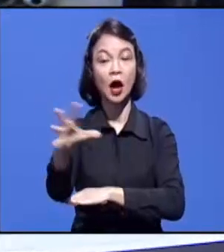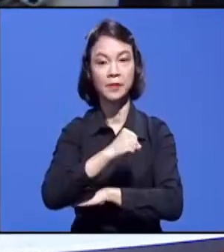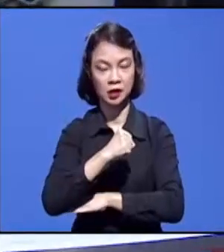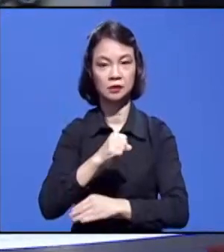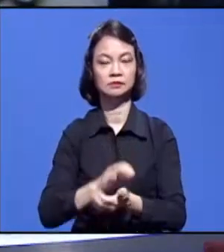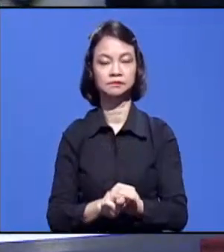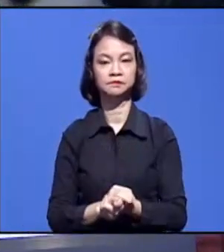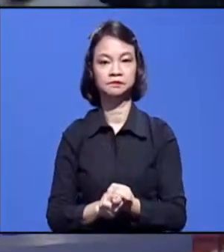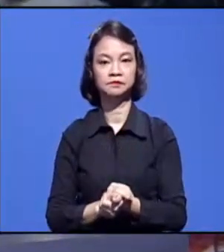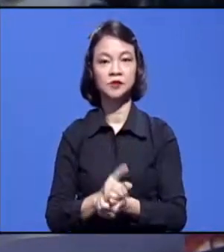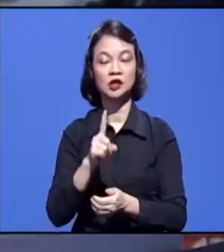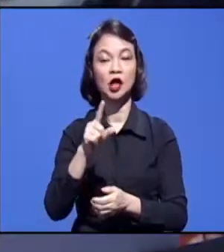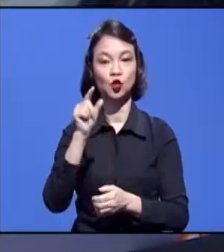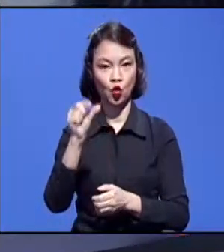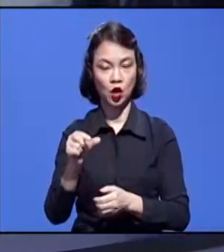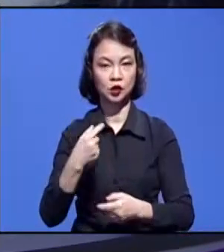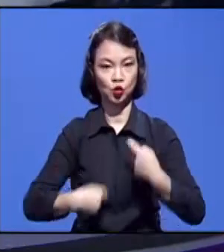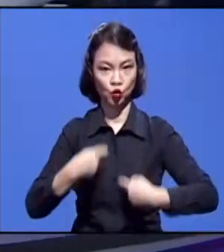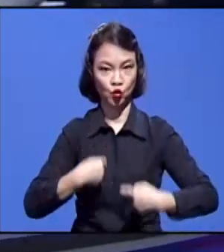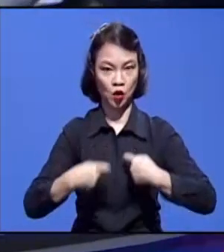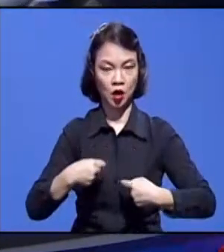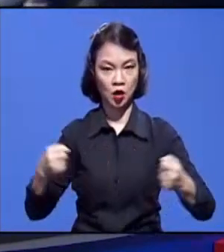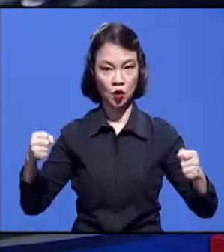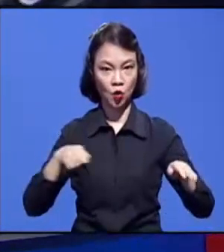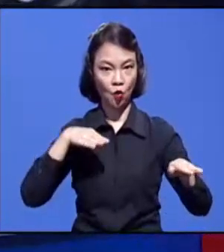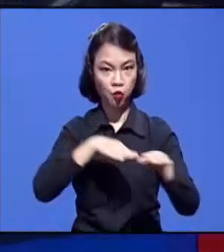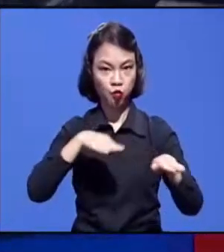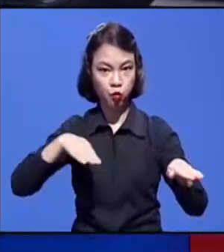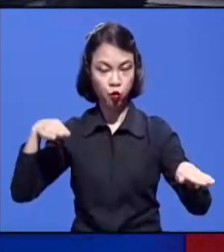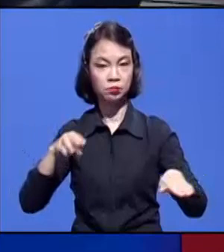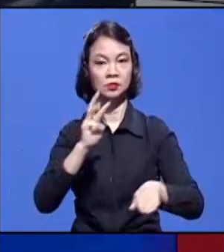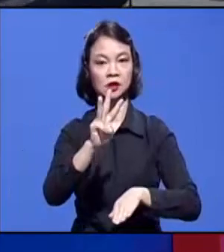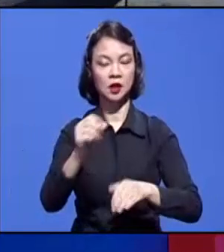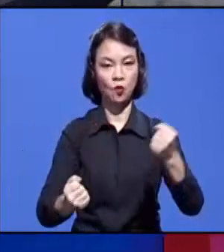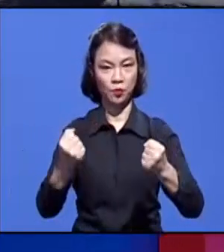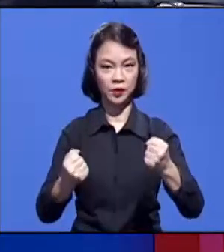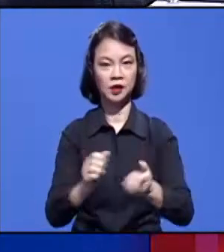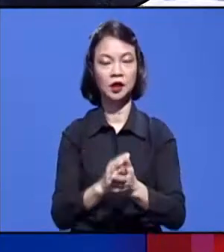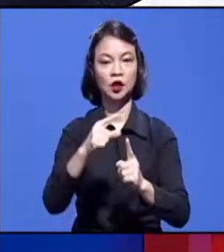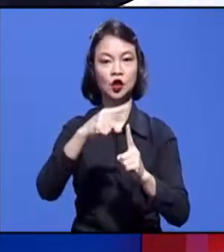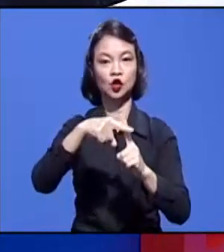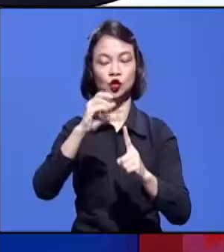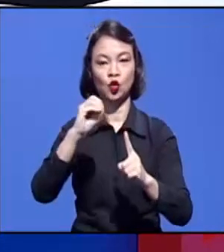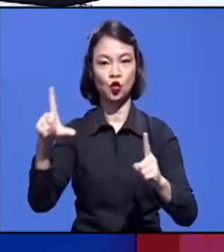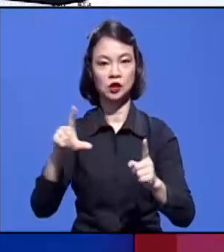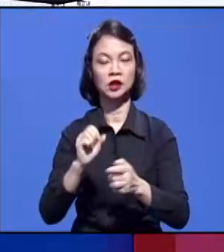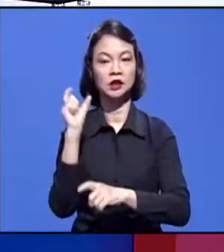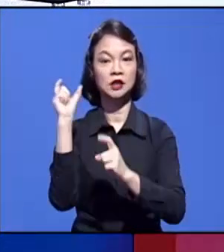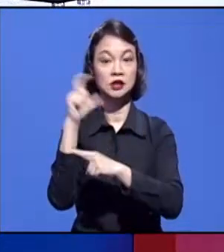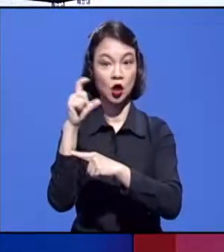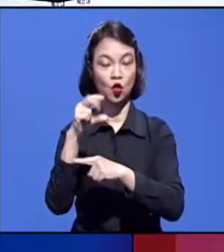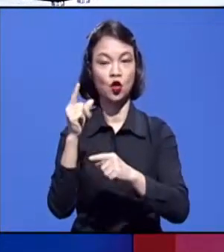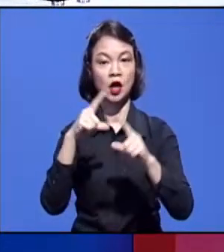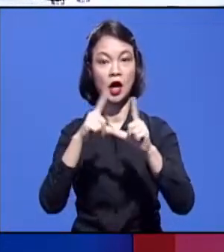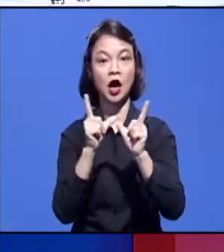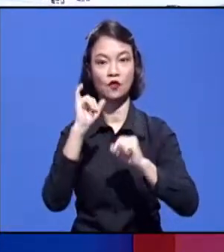pakai motor. Satu orang terluka dalam insiden tabrakan beruntun tiga kendaraan di Tol Jagorawi Ciawi, Kota Bogor. Nyawa